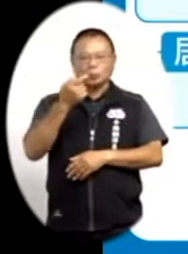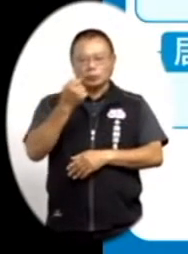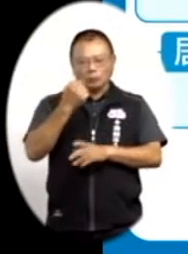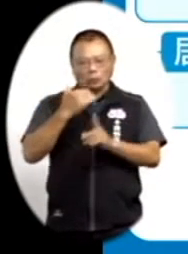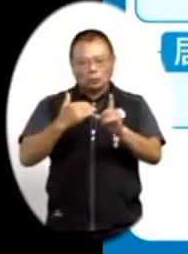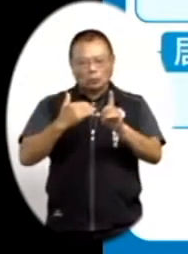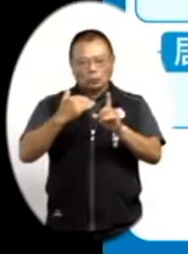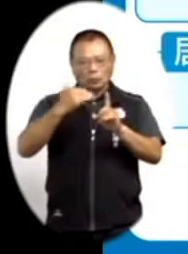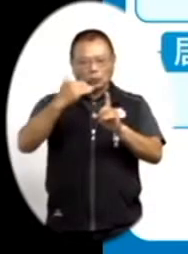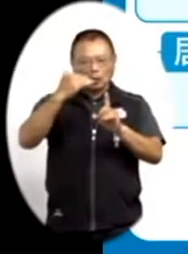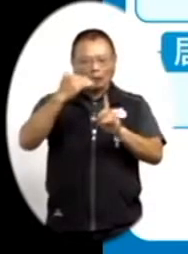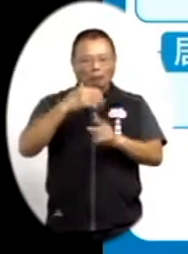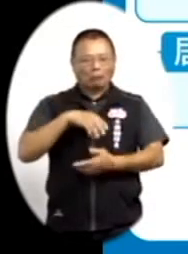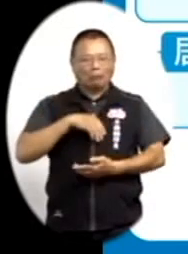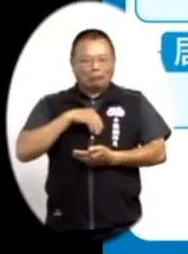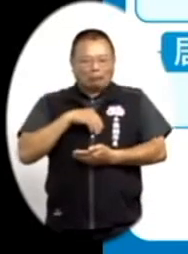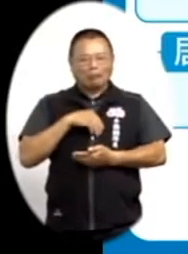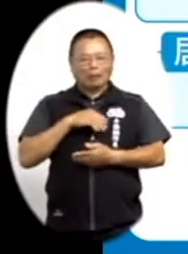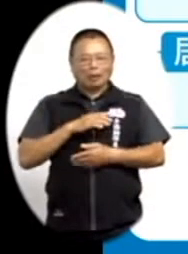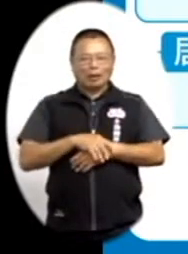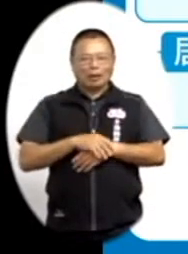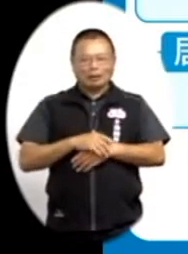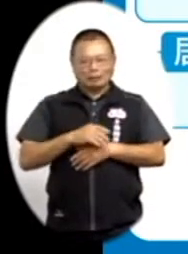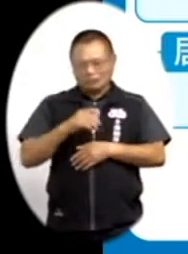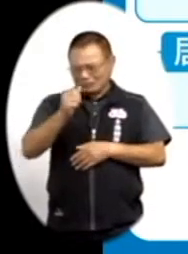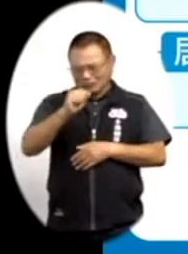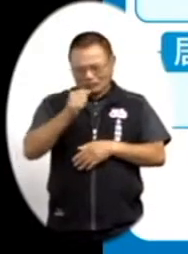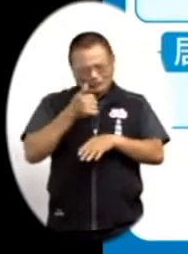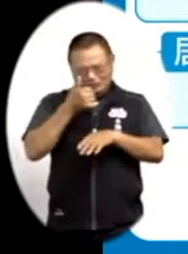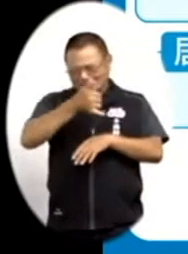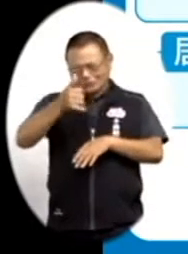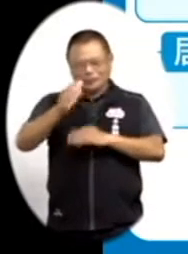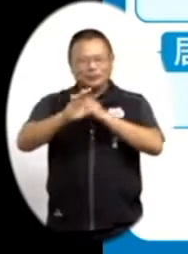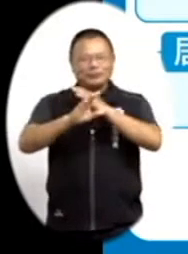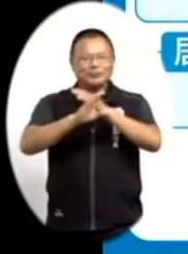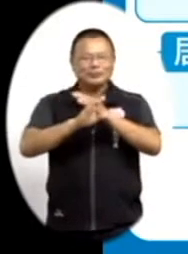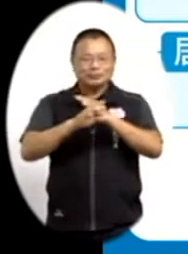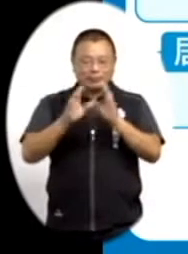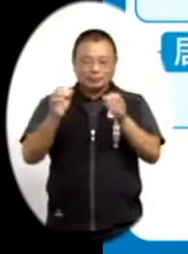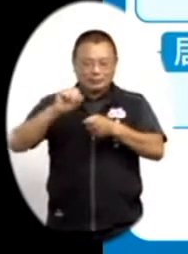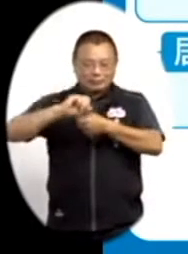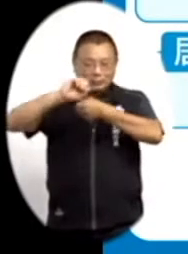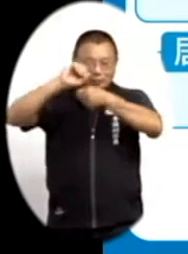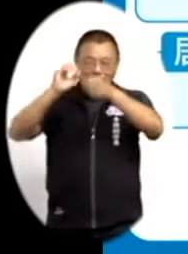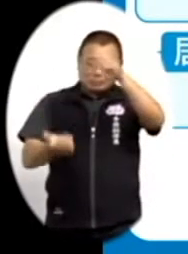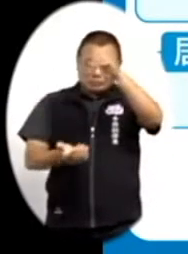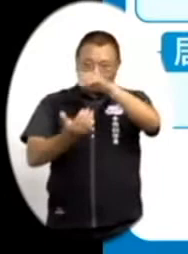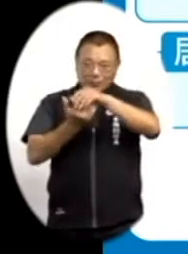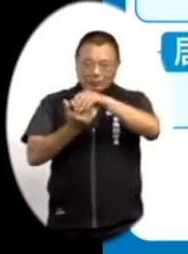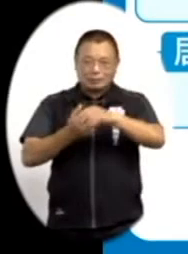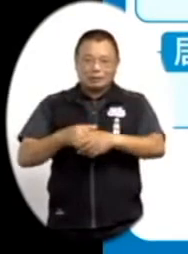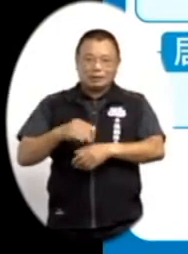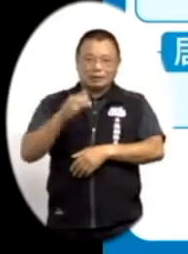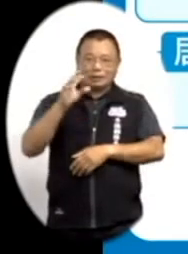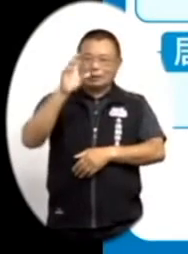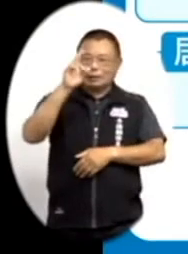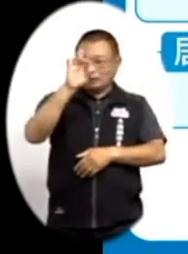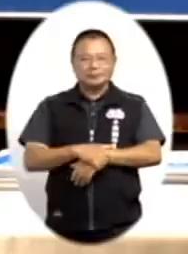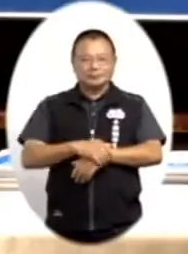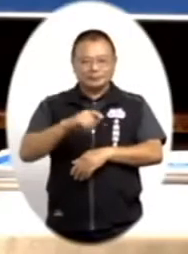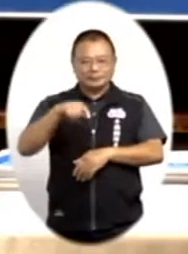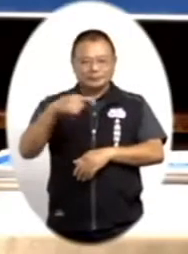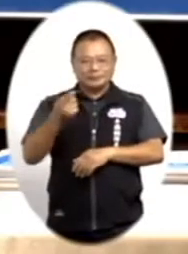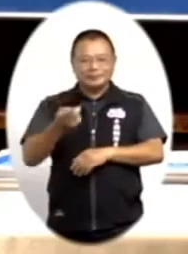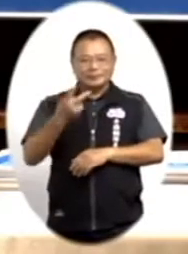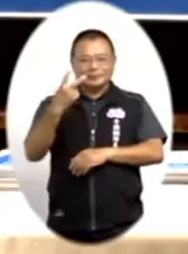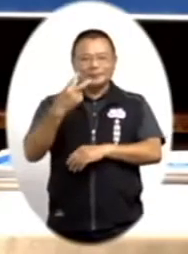开始在紧张哈，所以你要记得哦，不要乱跑哦哈。那我们现在累积的确诊人数总共有144人。